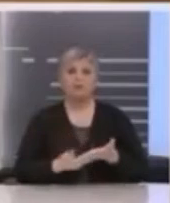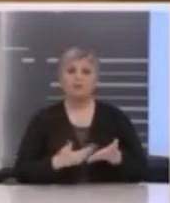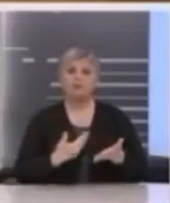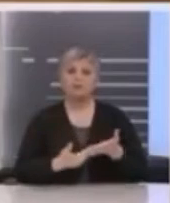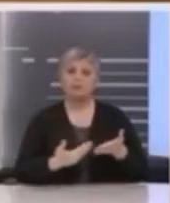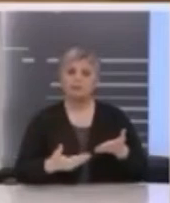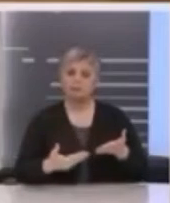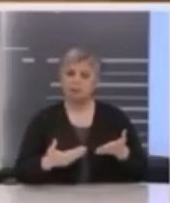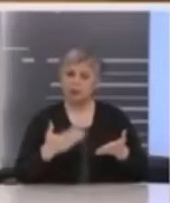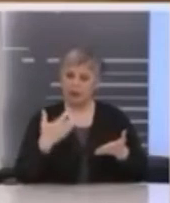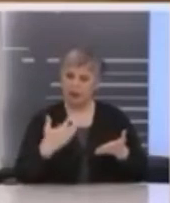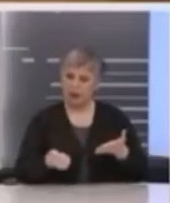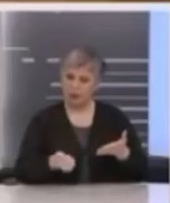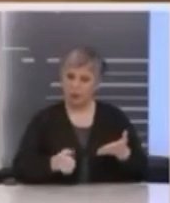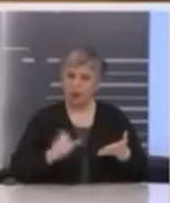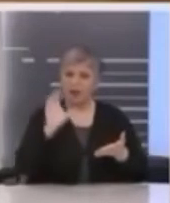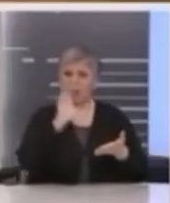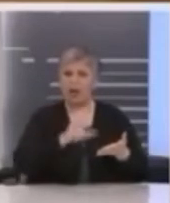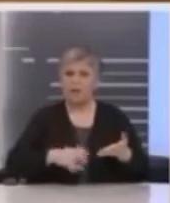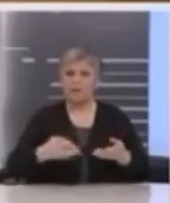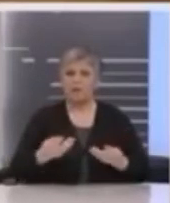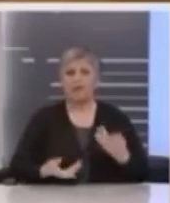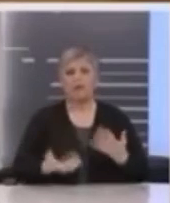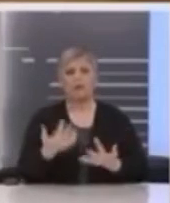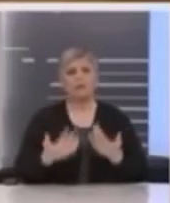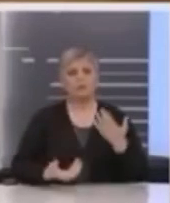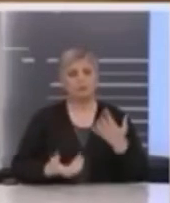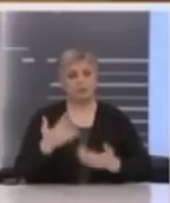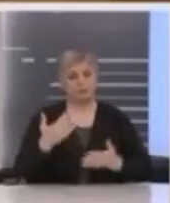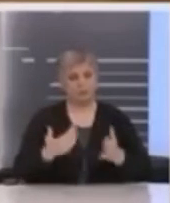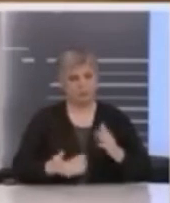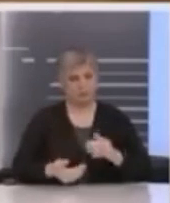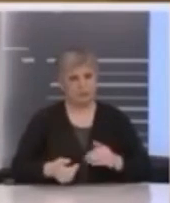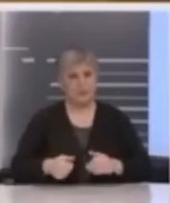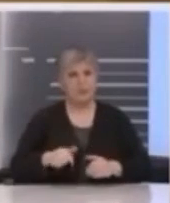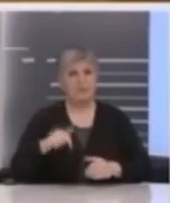Eurostat, πετύχαμε πρωτογενές πλεόνασμα